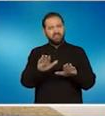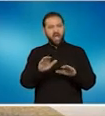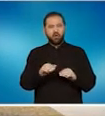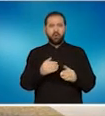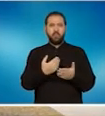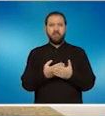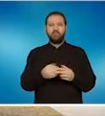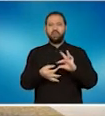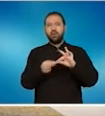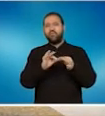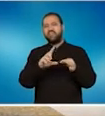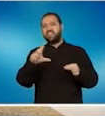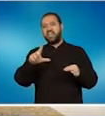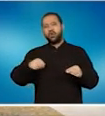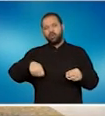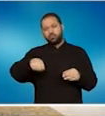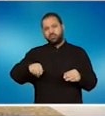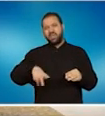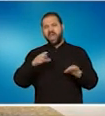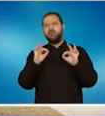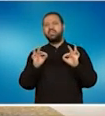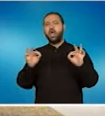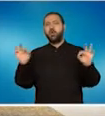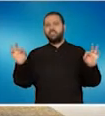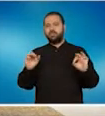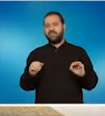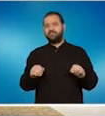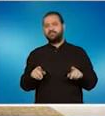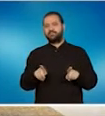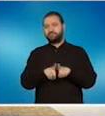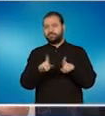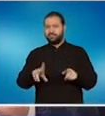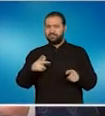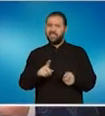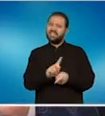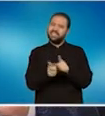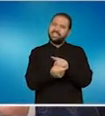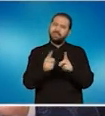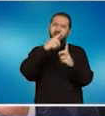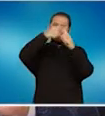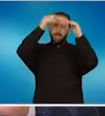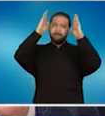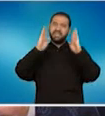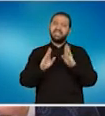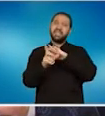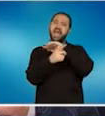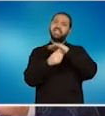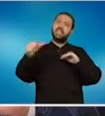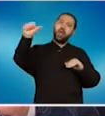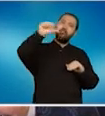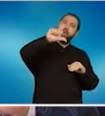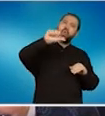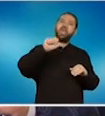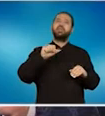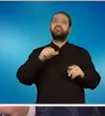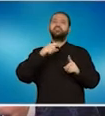acolo pentru că și predica și slujbele lui erau cu totul și deosebite. Astfel că este mutat la Ploiești, la Sfântul Vasile.